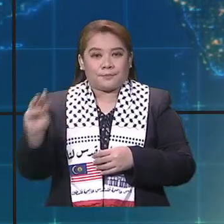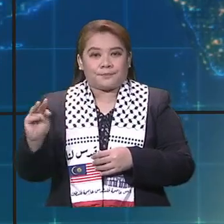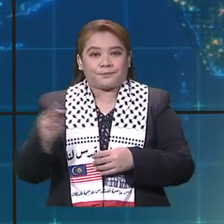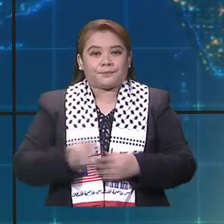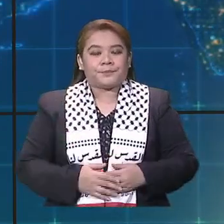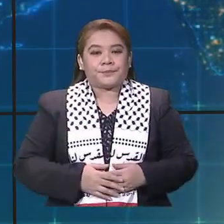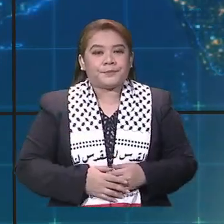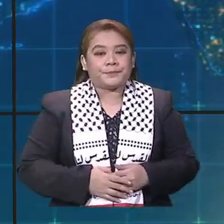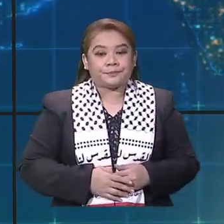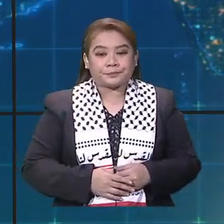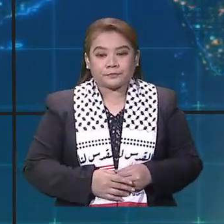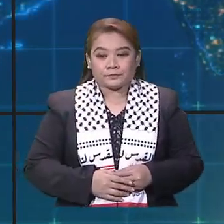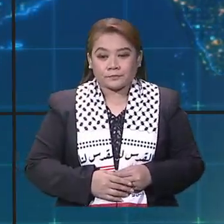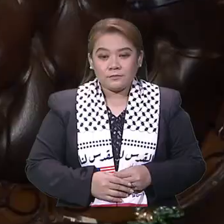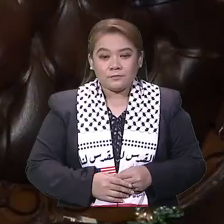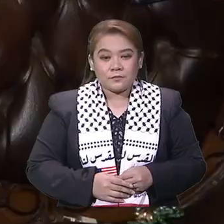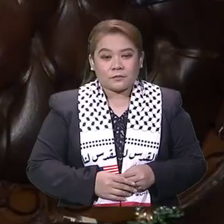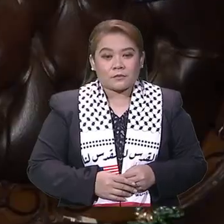FPM.